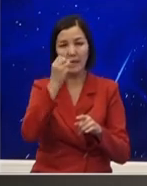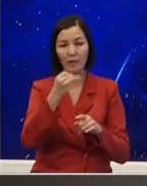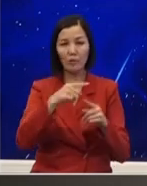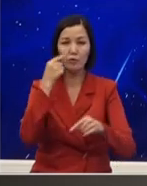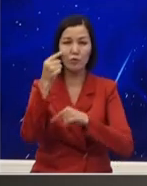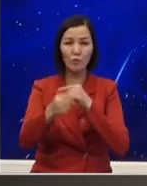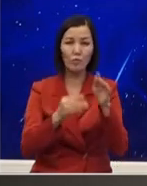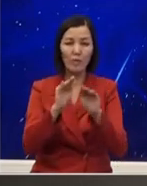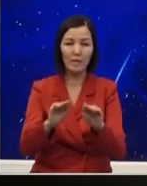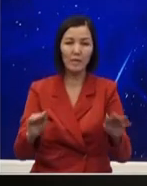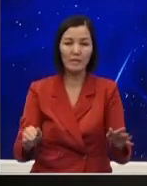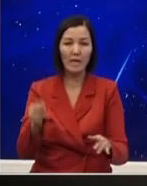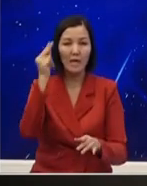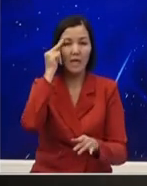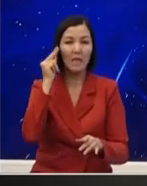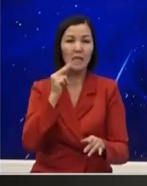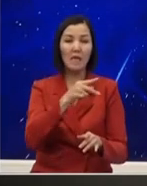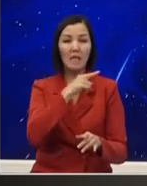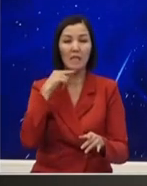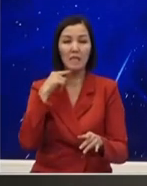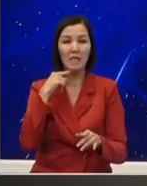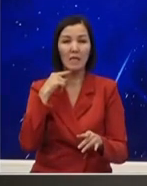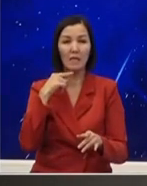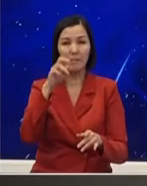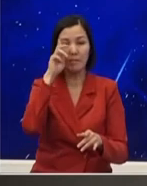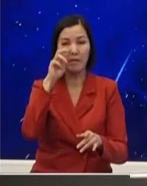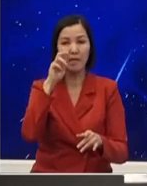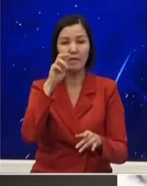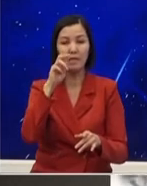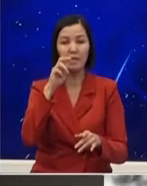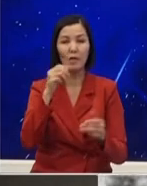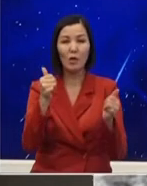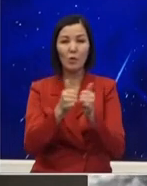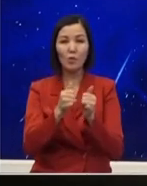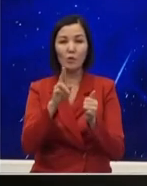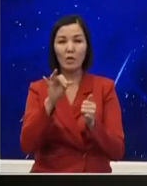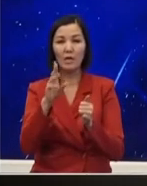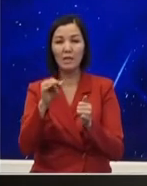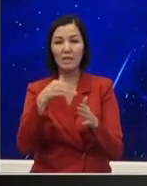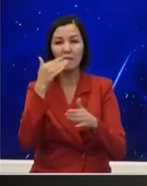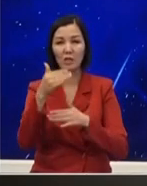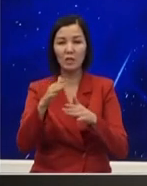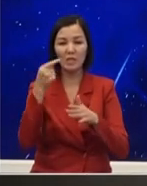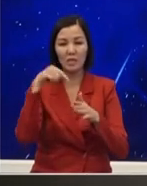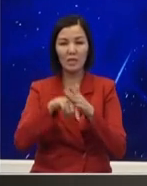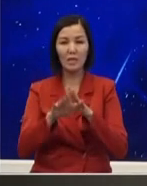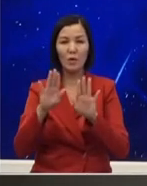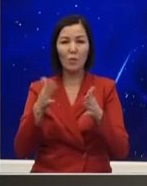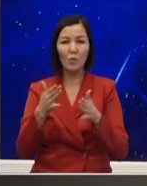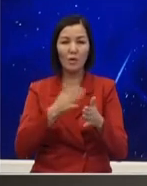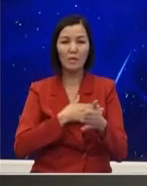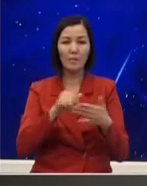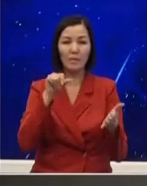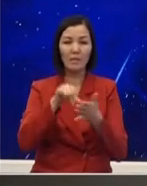заманында Ресей және Қытай елдері секілді алпауыт империялар санасып отырған. Көрші қырғыз елінің де ішкі сыртқы оқиғаларына белсенді араласқан